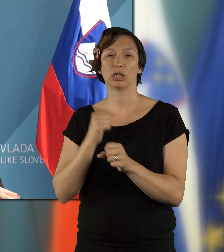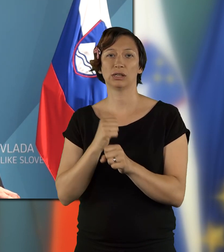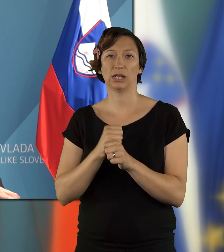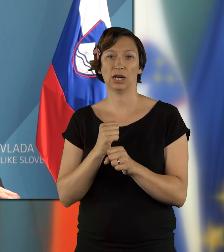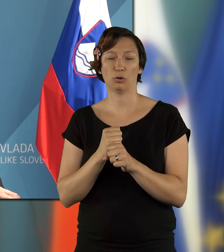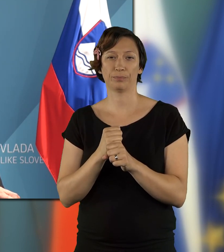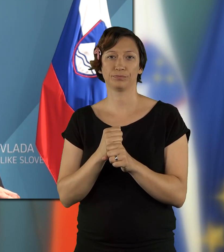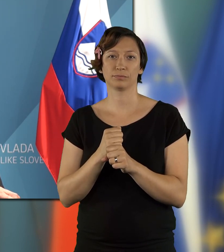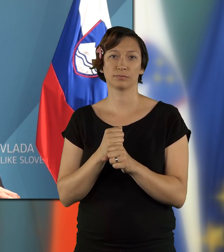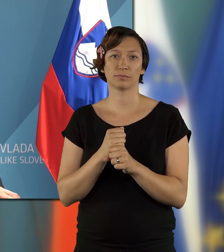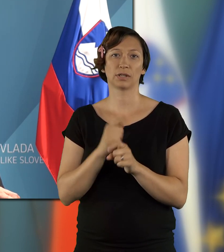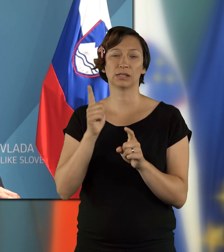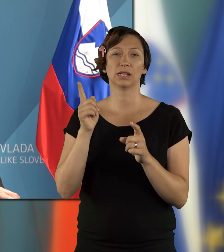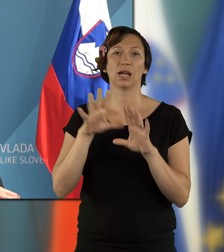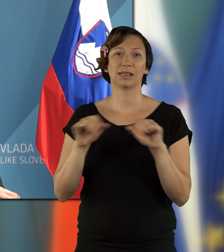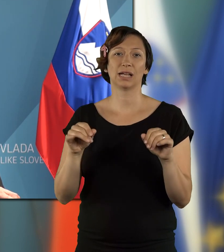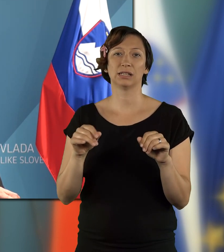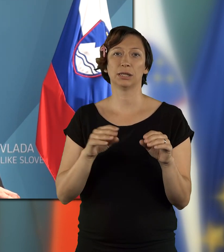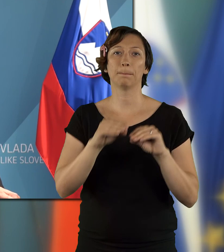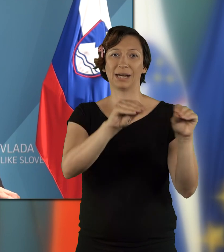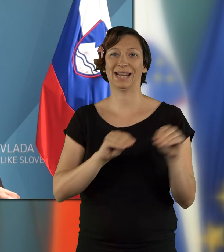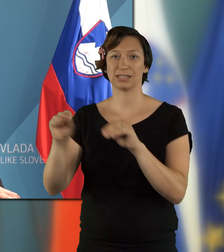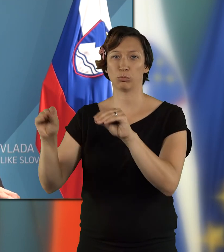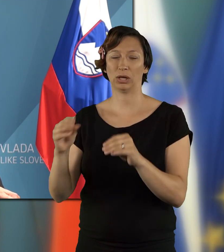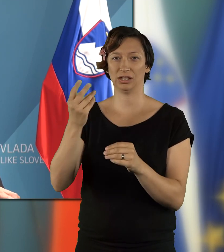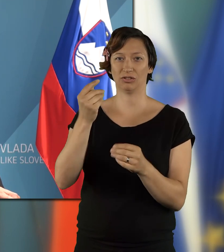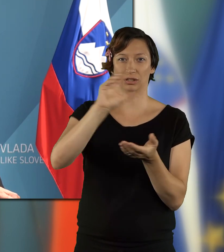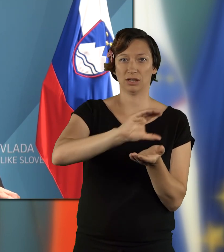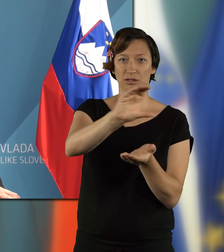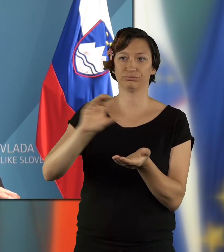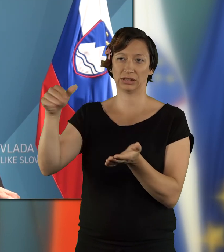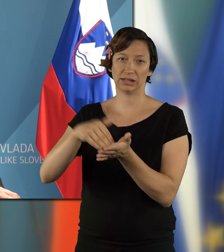delal in narediti tiste prerazporeditve, ki so potrebne.